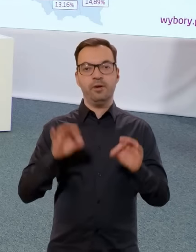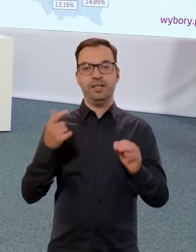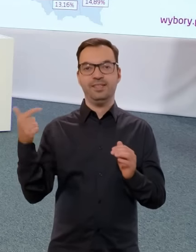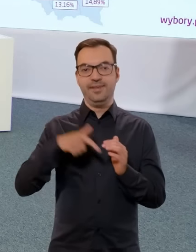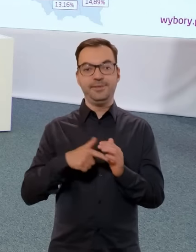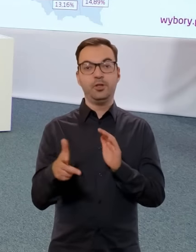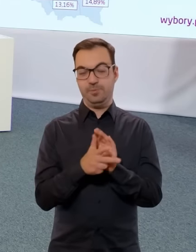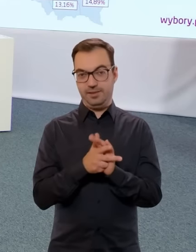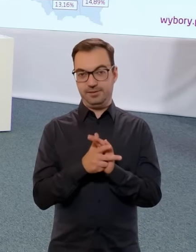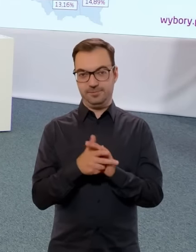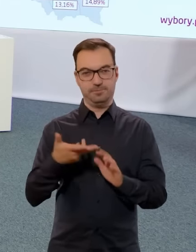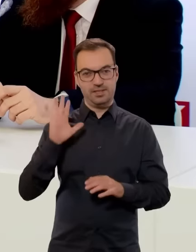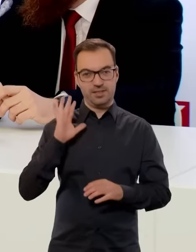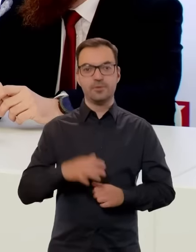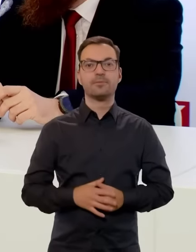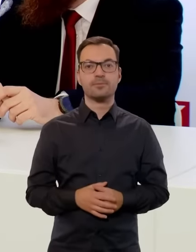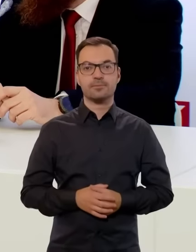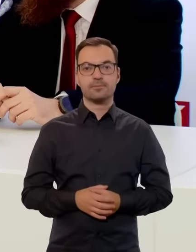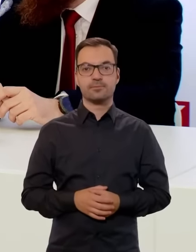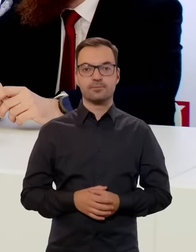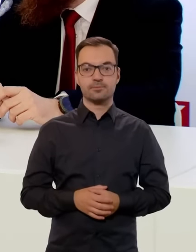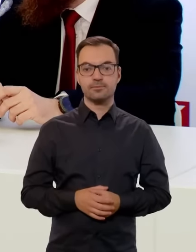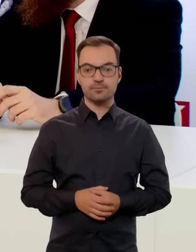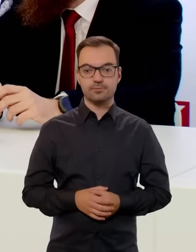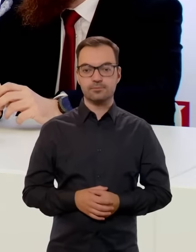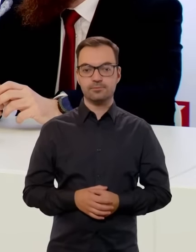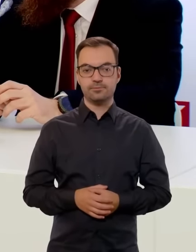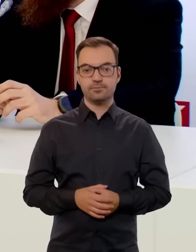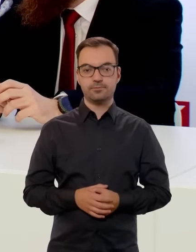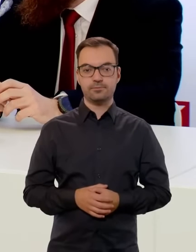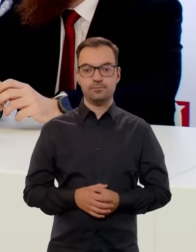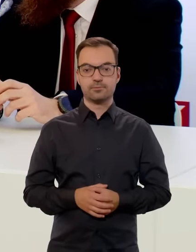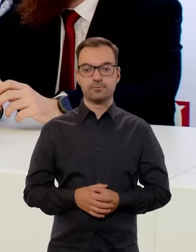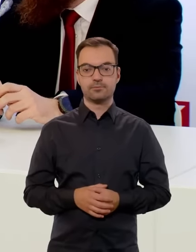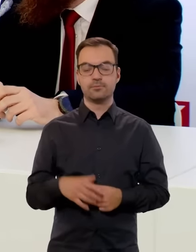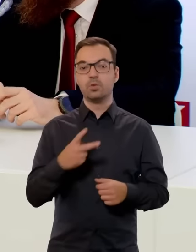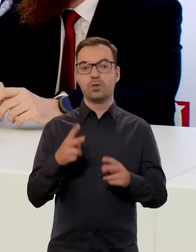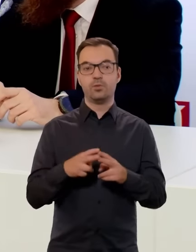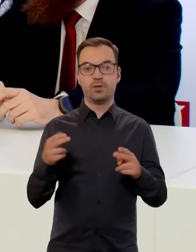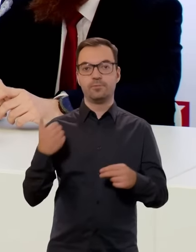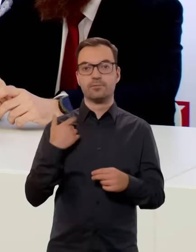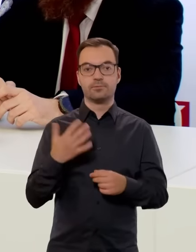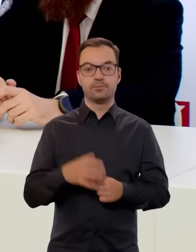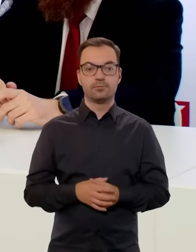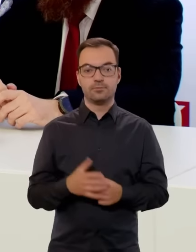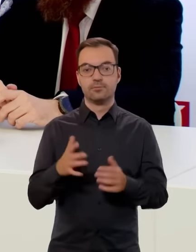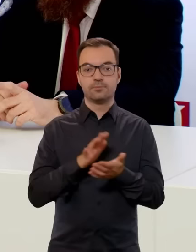w 2018 roku w drugiej turze frekwencja wówczas wynosiła